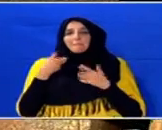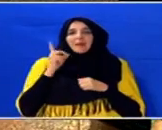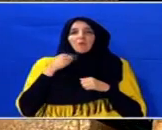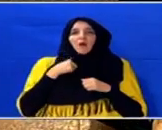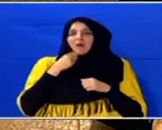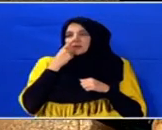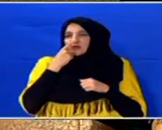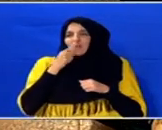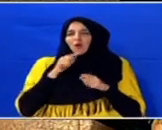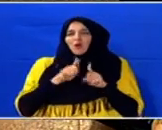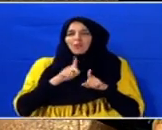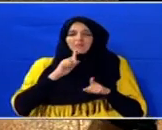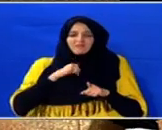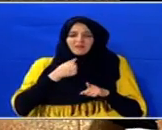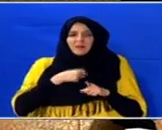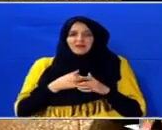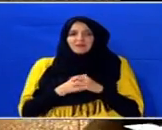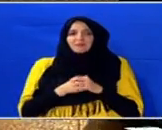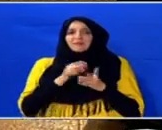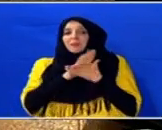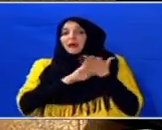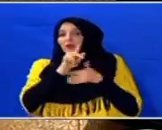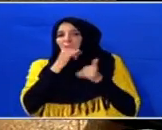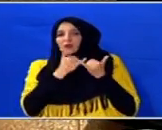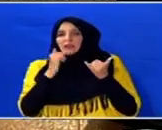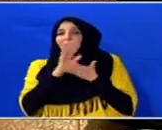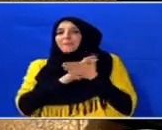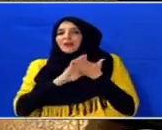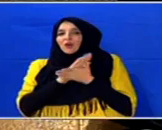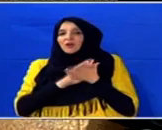أنا فيها بتخلي نصوم أيام جهيدة. كثير اختي جهيدة،